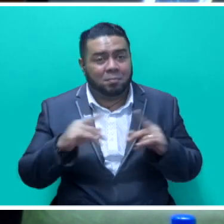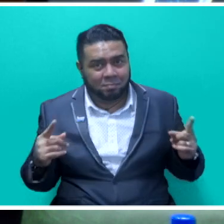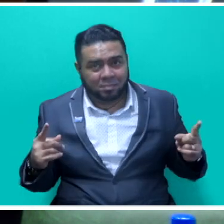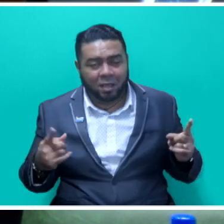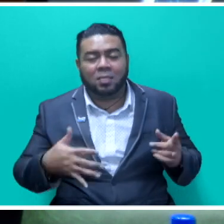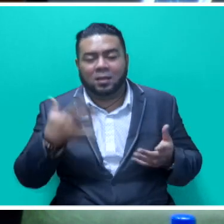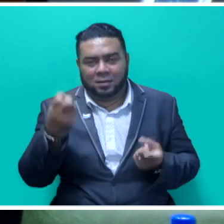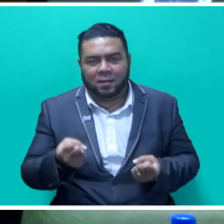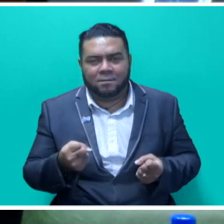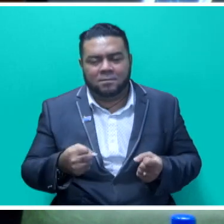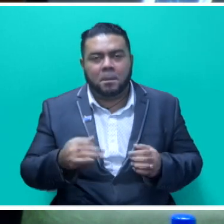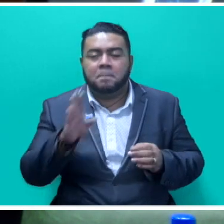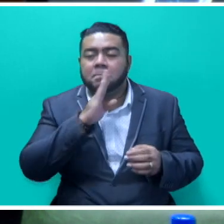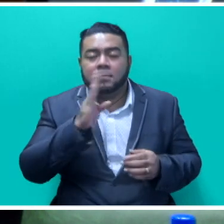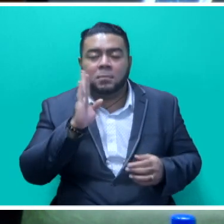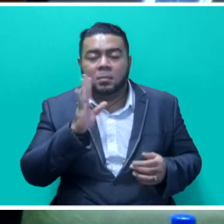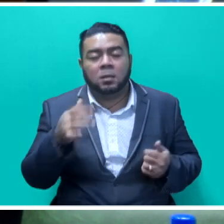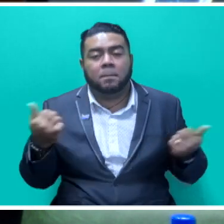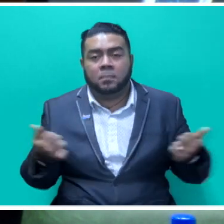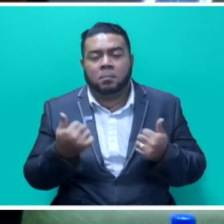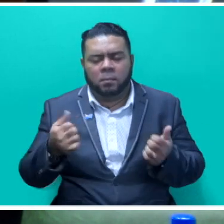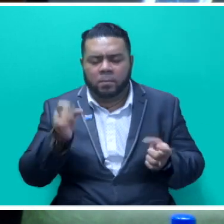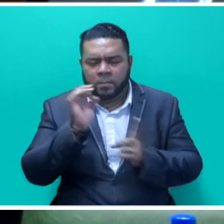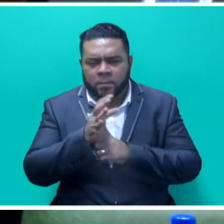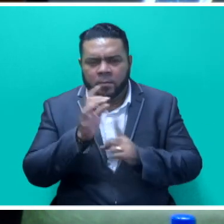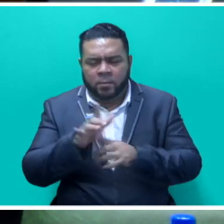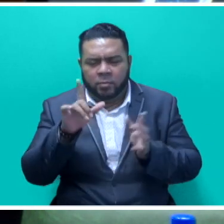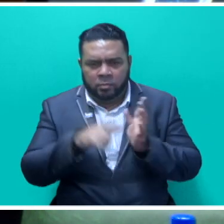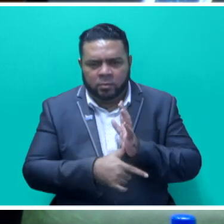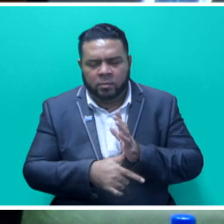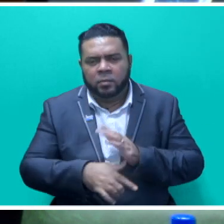गर्व के साथ कहना चाहता हूँ कि आज हम